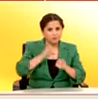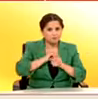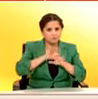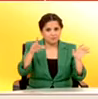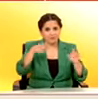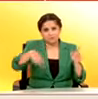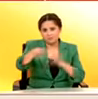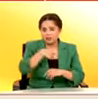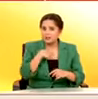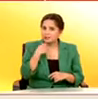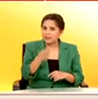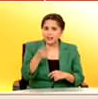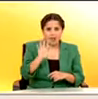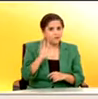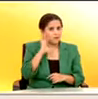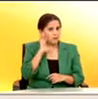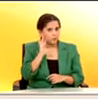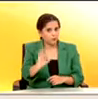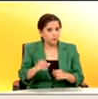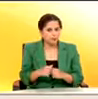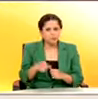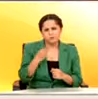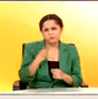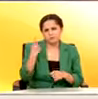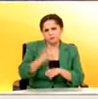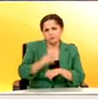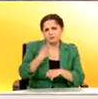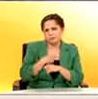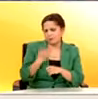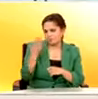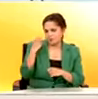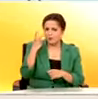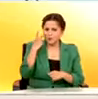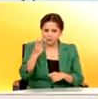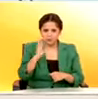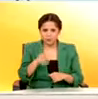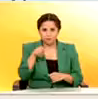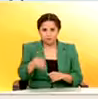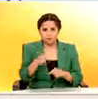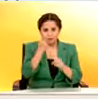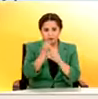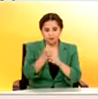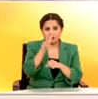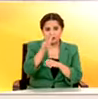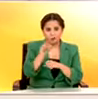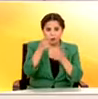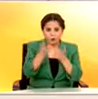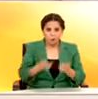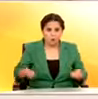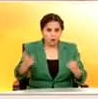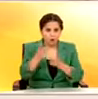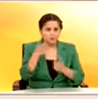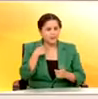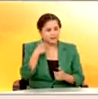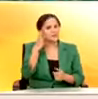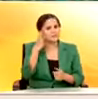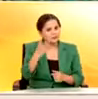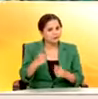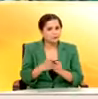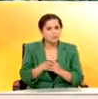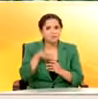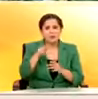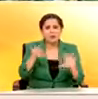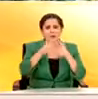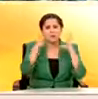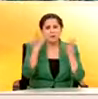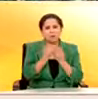लेकर चलने की बात करता हूं। अभी कुछ दिनों पहले G20 शिखर सम्मेलन के दौरान जब